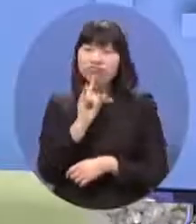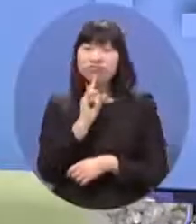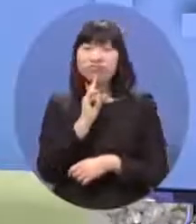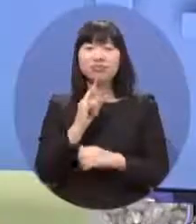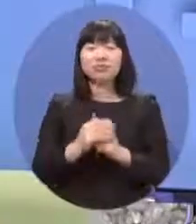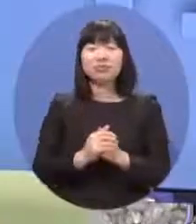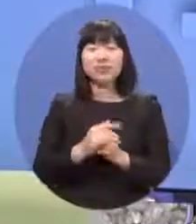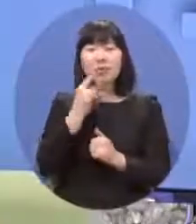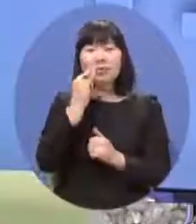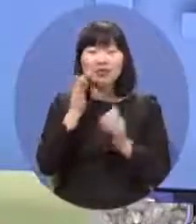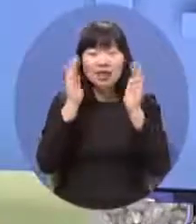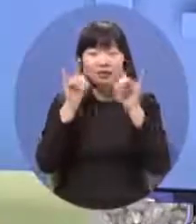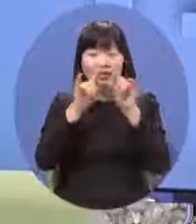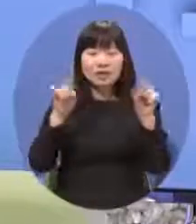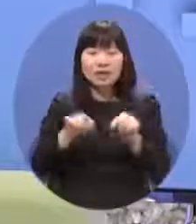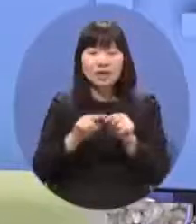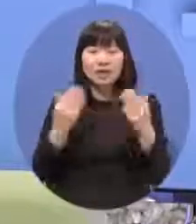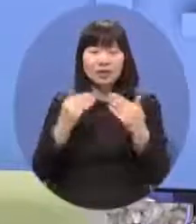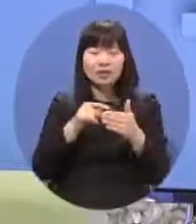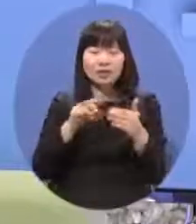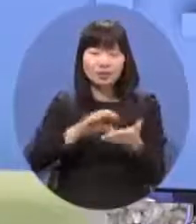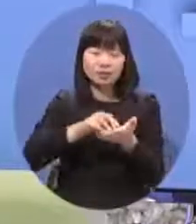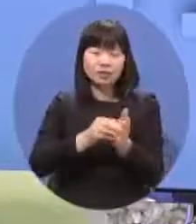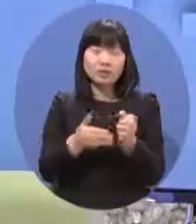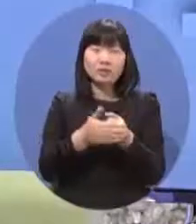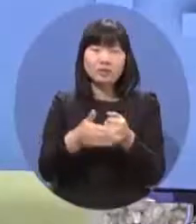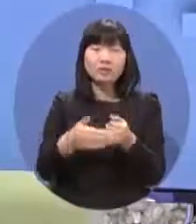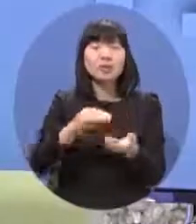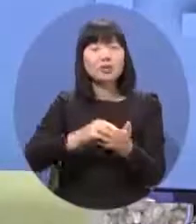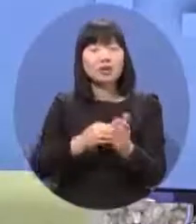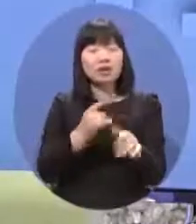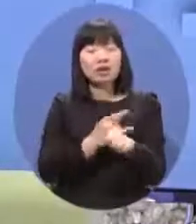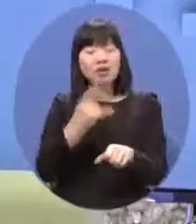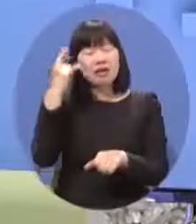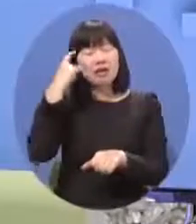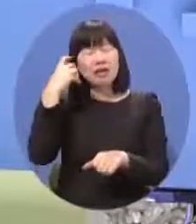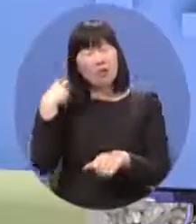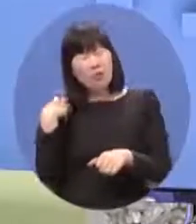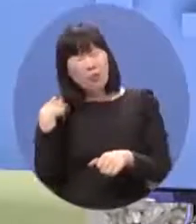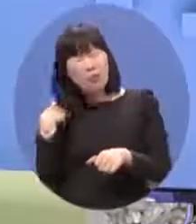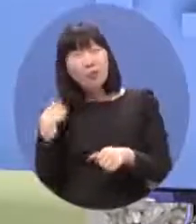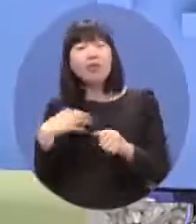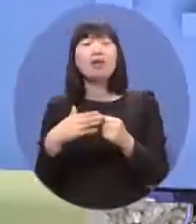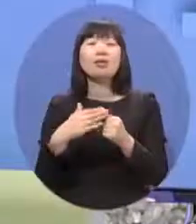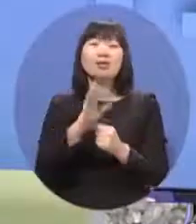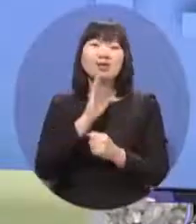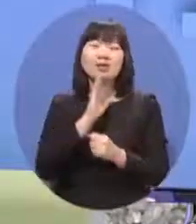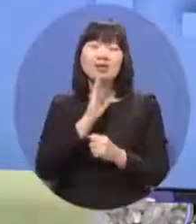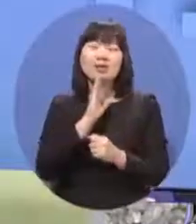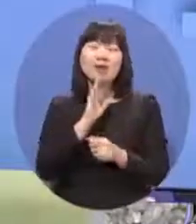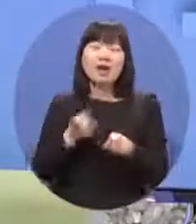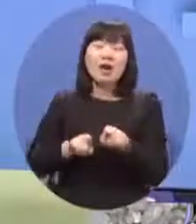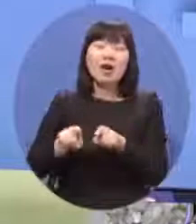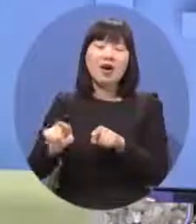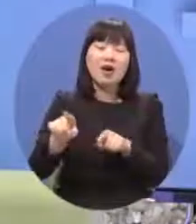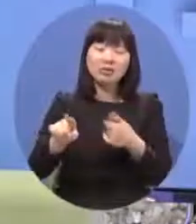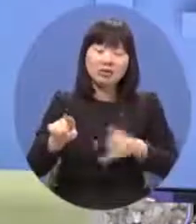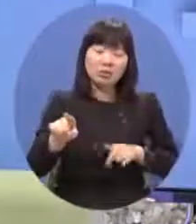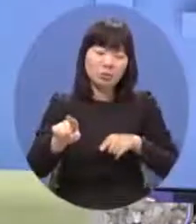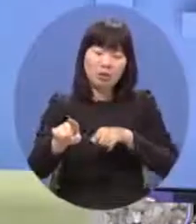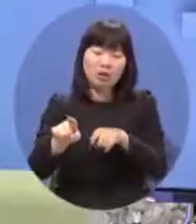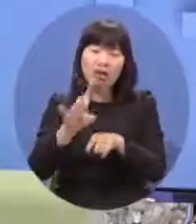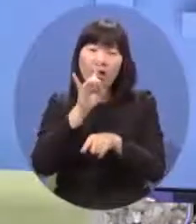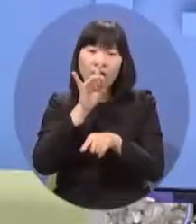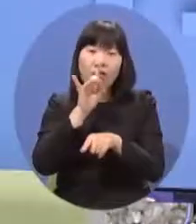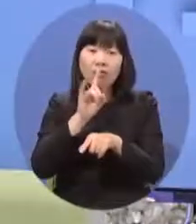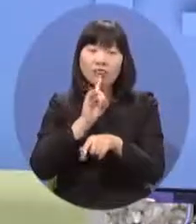게 이제 그 학습지나 어떤 학교에서의 그렇죠. 그 분량 때문에 네네. 요만큼은 해야 된다고 생각을 그렇죠. 하니까 부담이 있으세요. 막 앞으로 나가니까 애는 못 쫓아오고 막 이렇게 그렇죠.